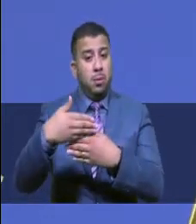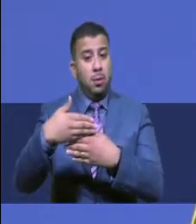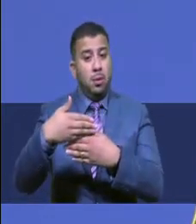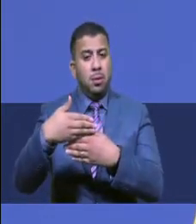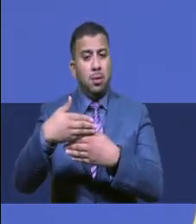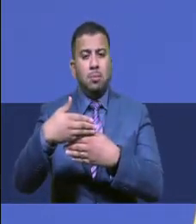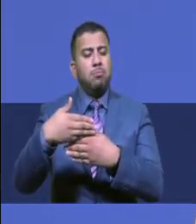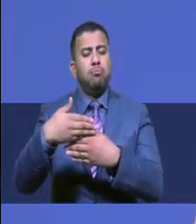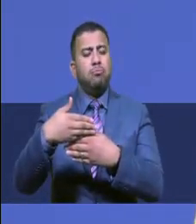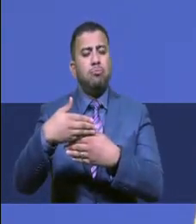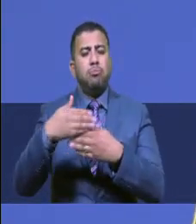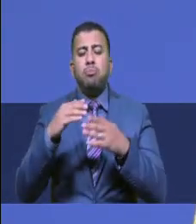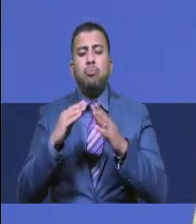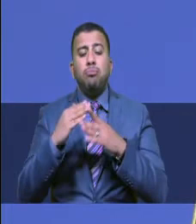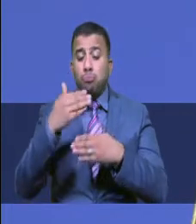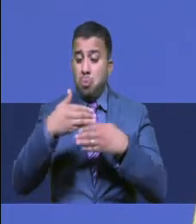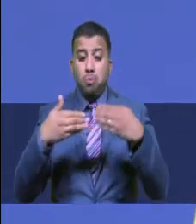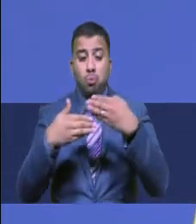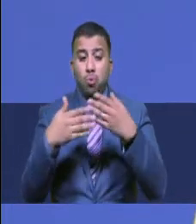فليبنوا حول الأسرة